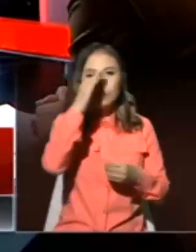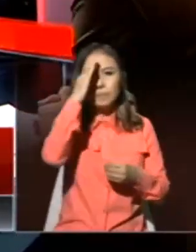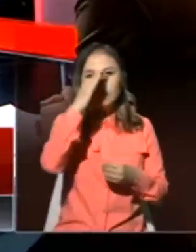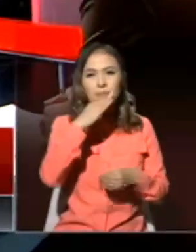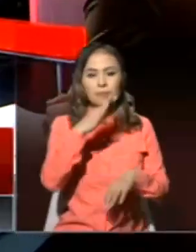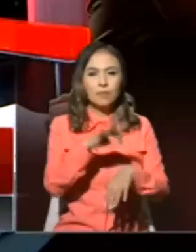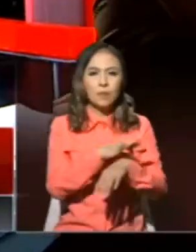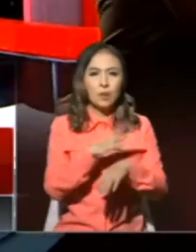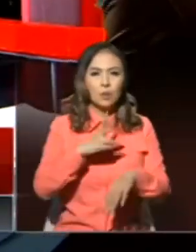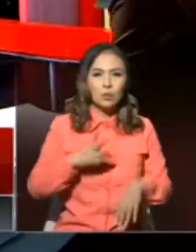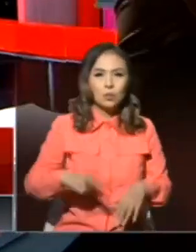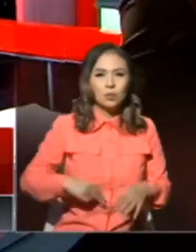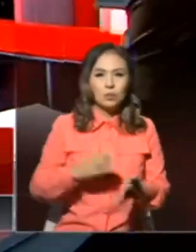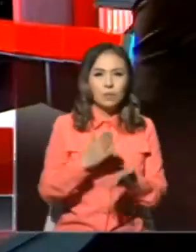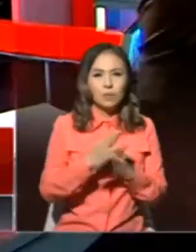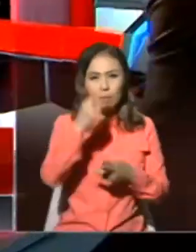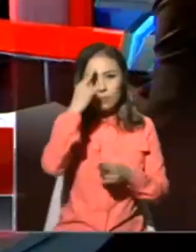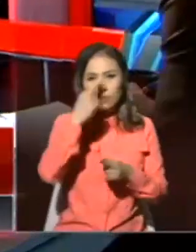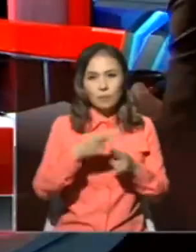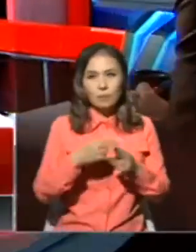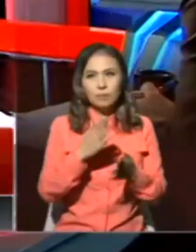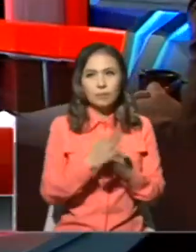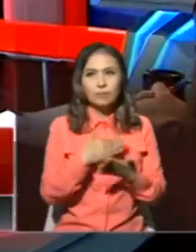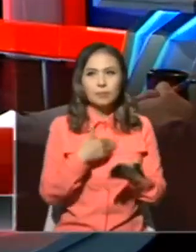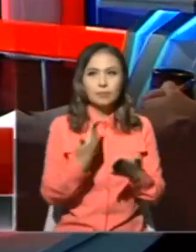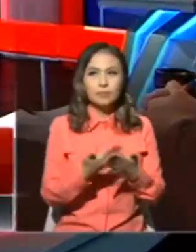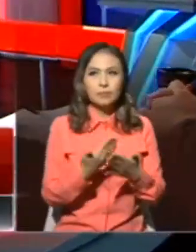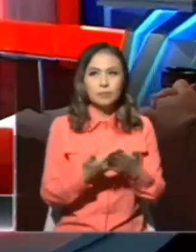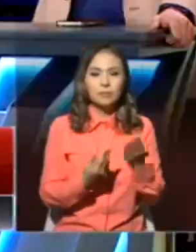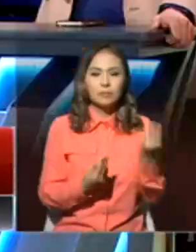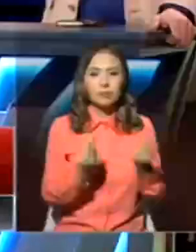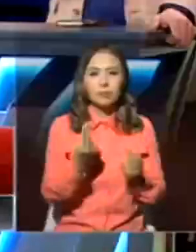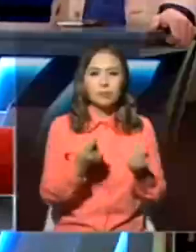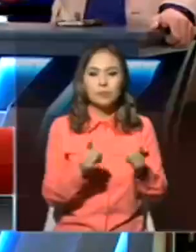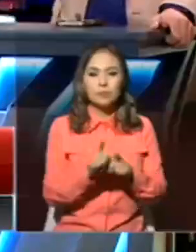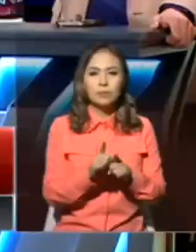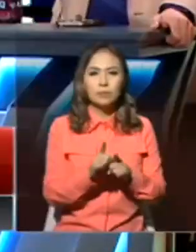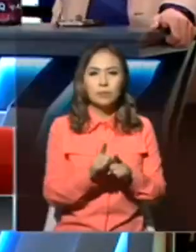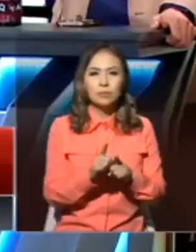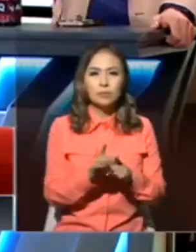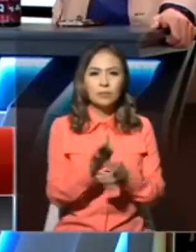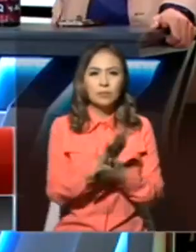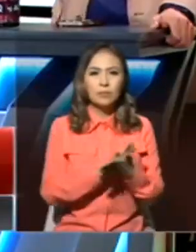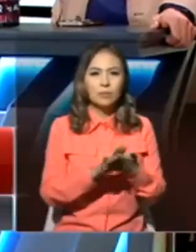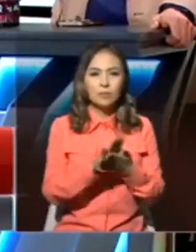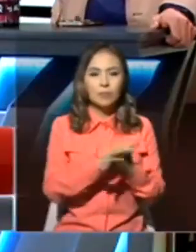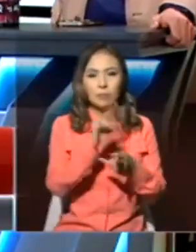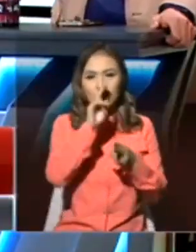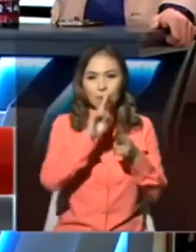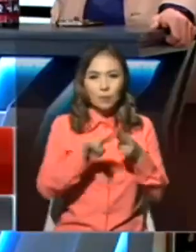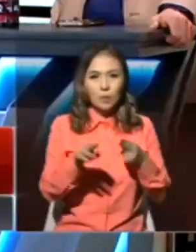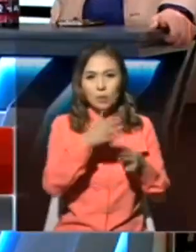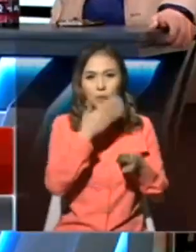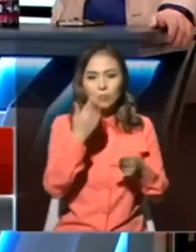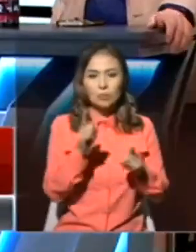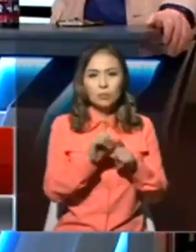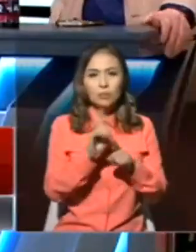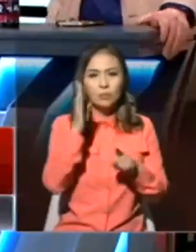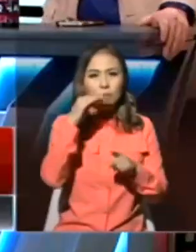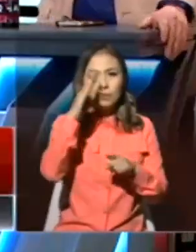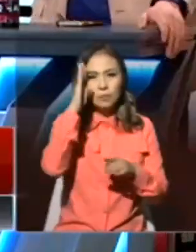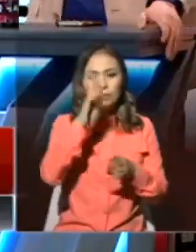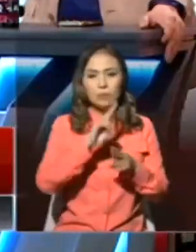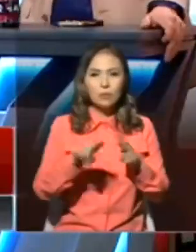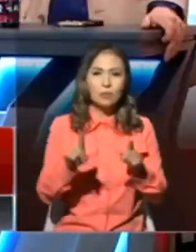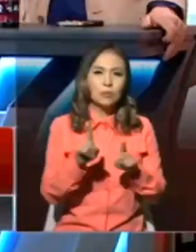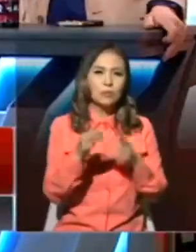әйелім, қызым бар, бауырым бар. Например, бұл отбасында мен ешқандай нәрседен айырылған жоқпын. Ата-анамнан айырылып қалған жоқпын,